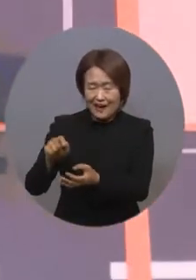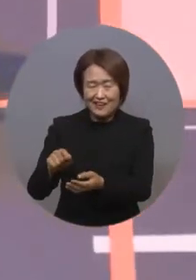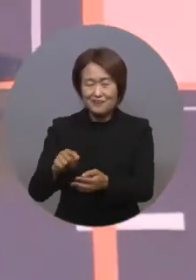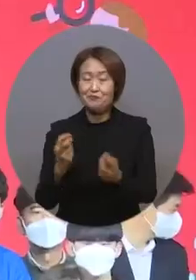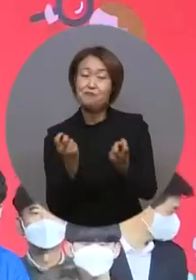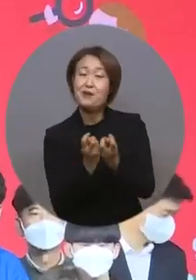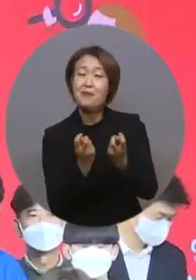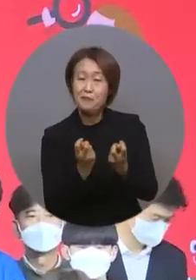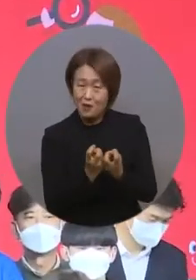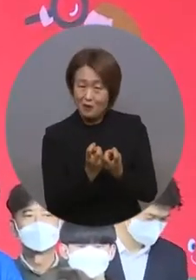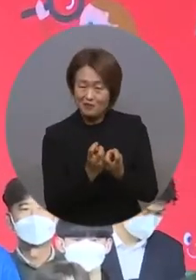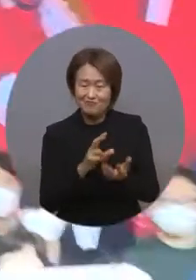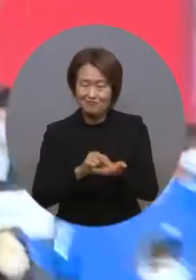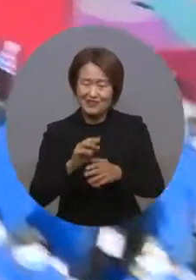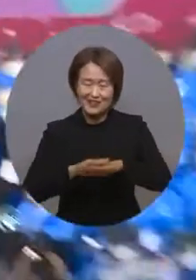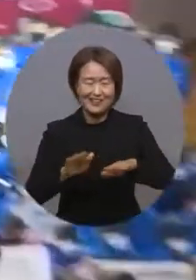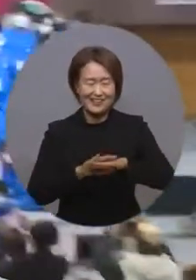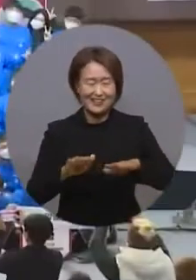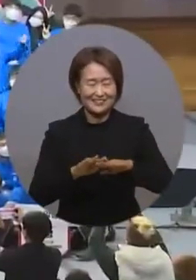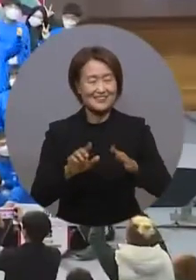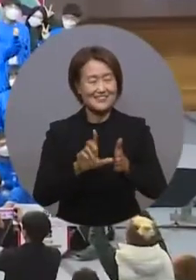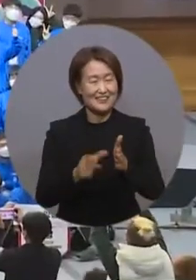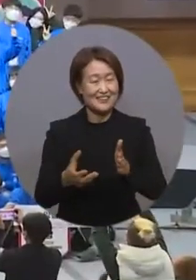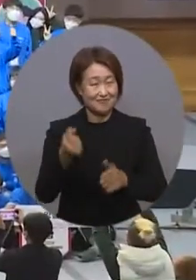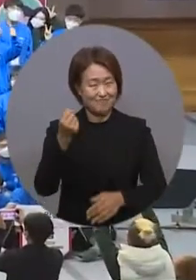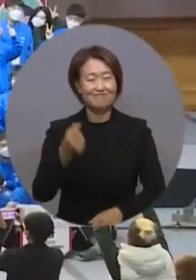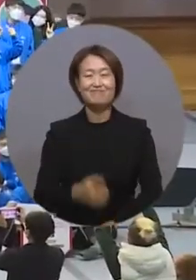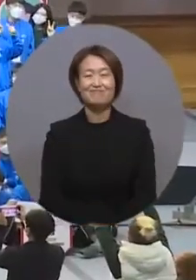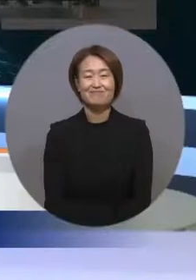가졌습니다. 복지TV 뉴스 박순용입니다.